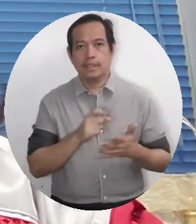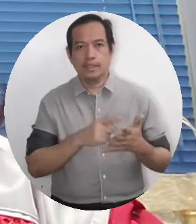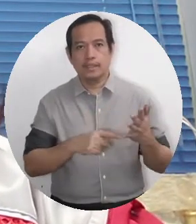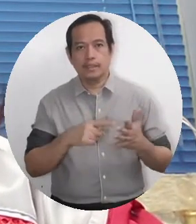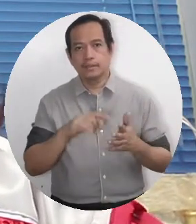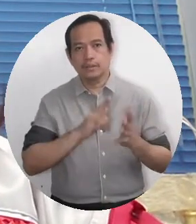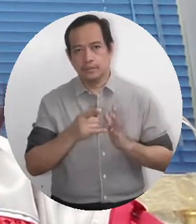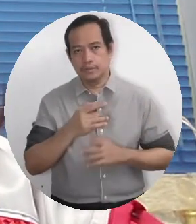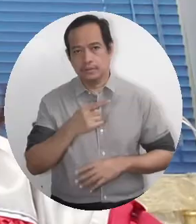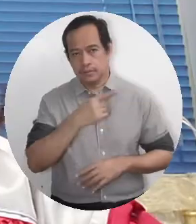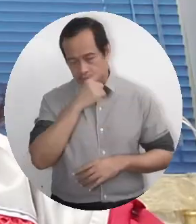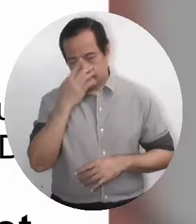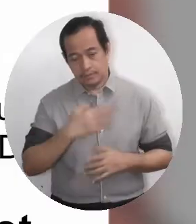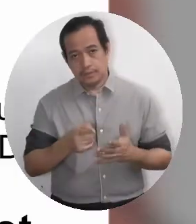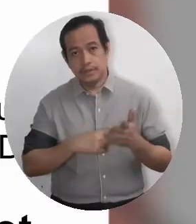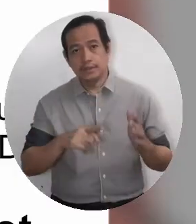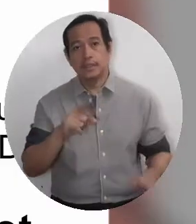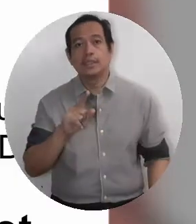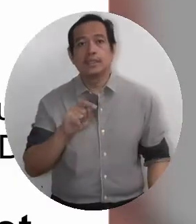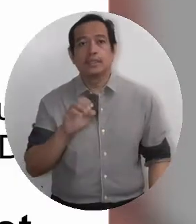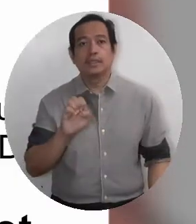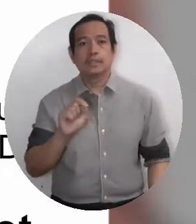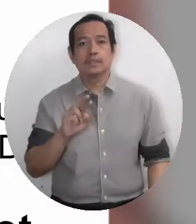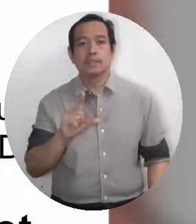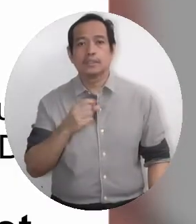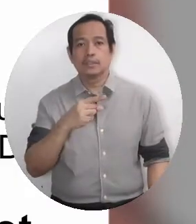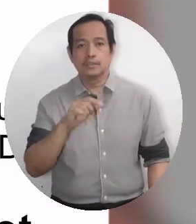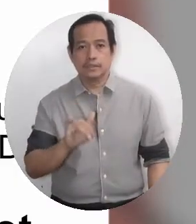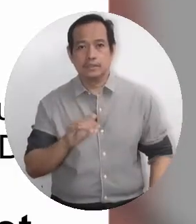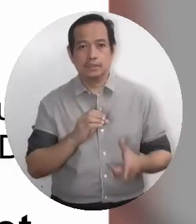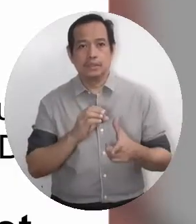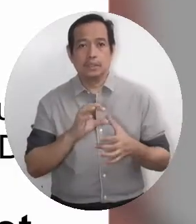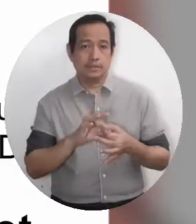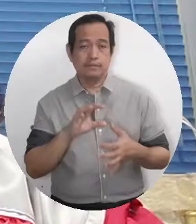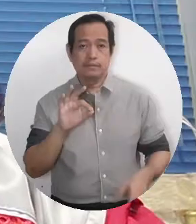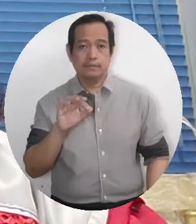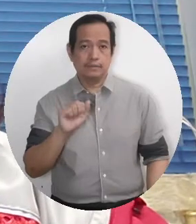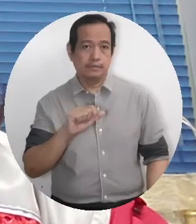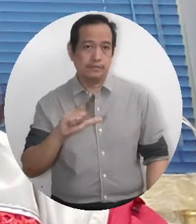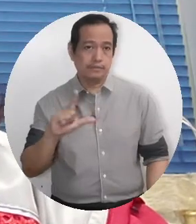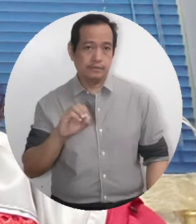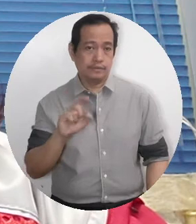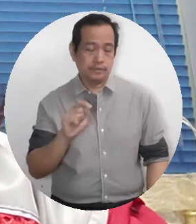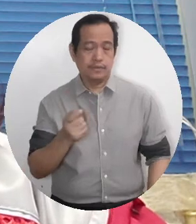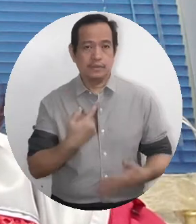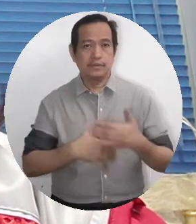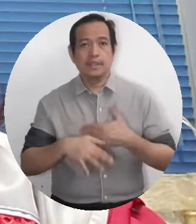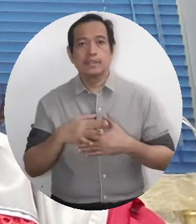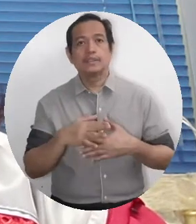yung mga nangingitim pagkalabas. Ang tetralogy of Fallot ay yung mga batang nangingitim paglabas